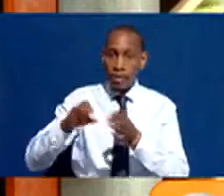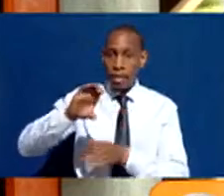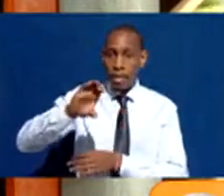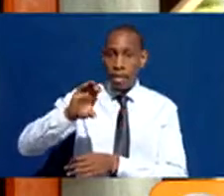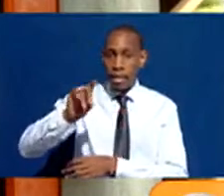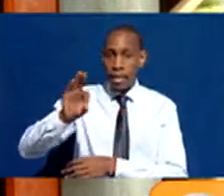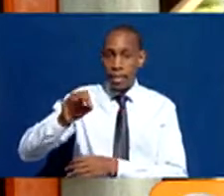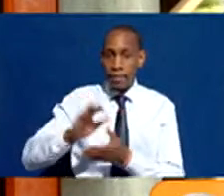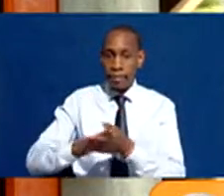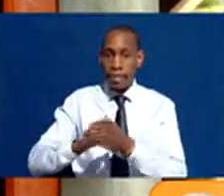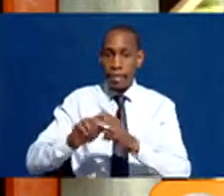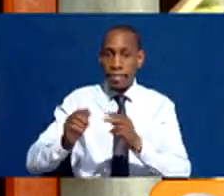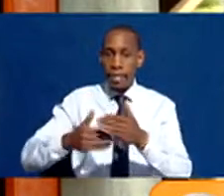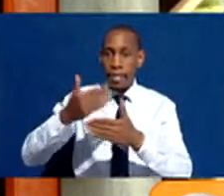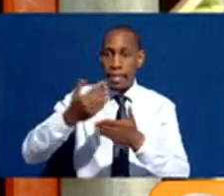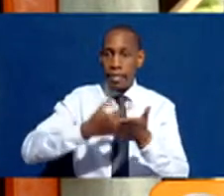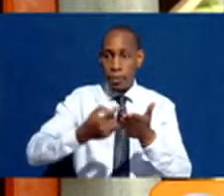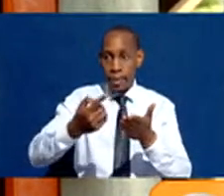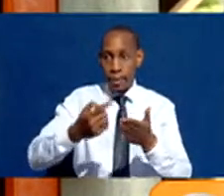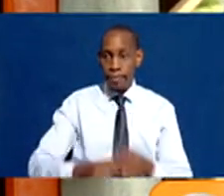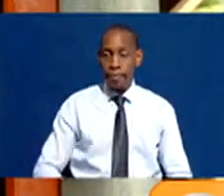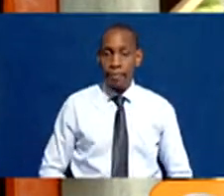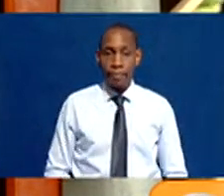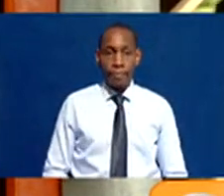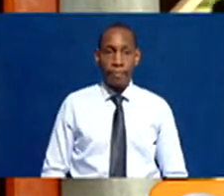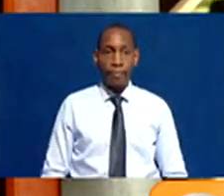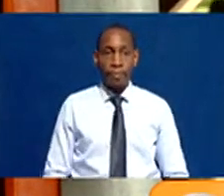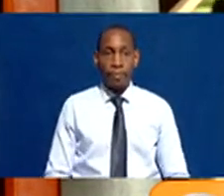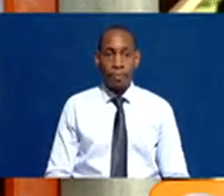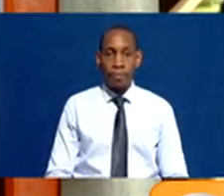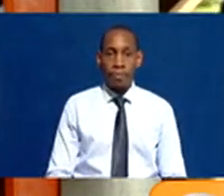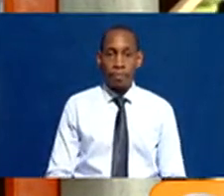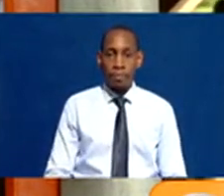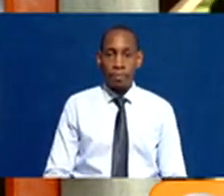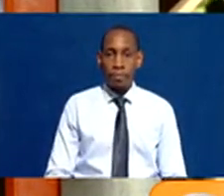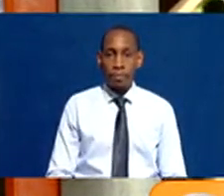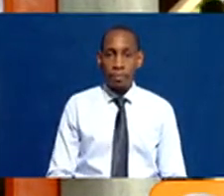kufikia wiki ijayo. Steven Leto, runinga ya Citizen, kutoka majengo.